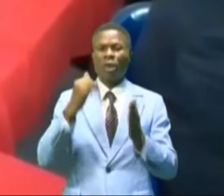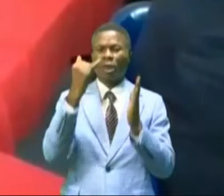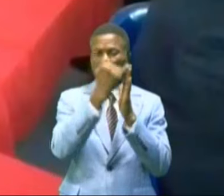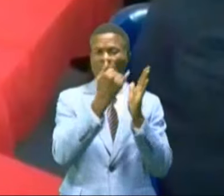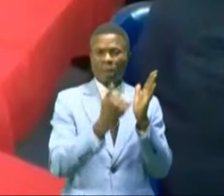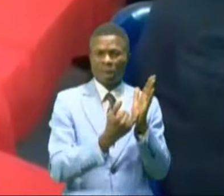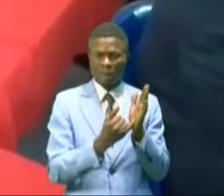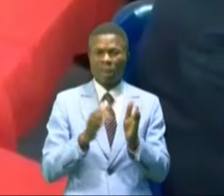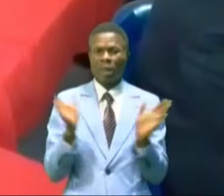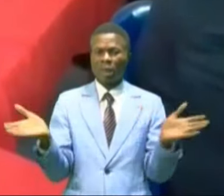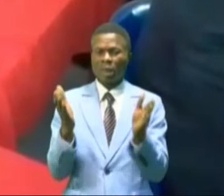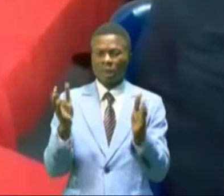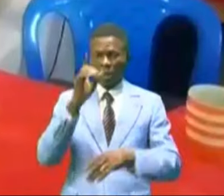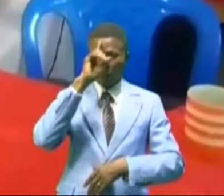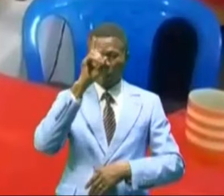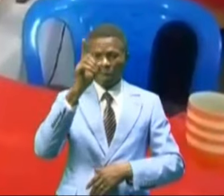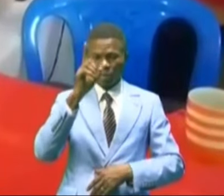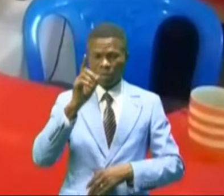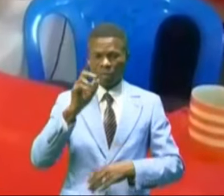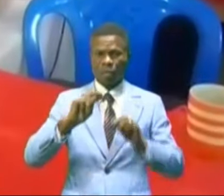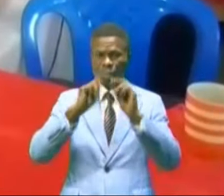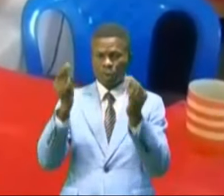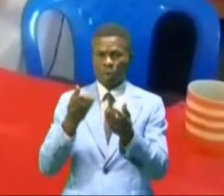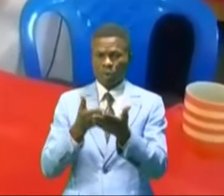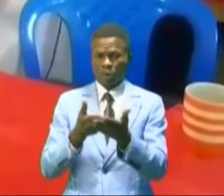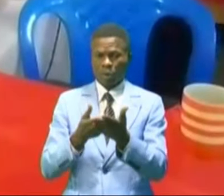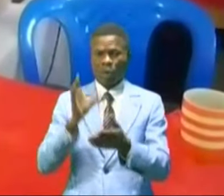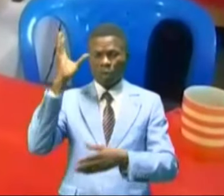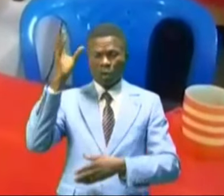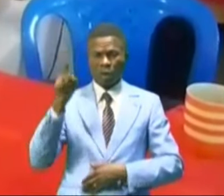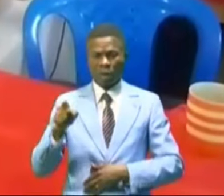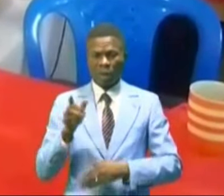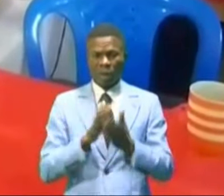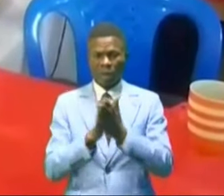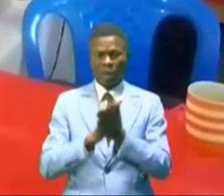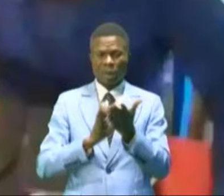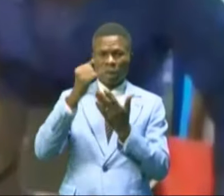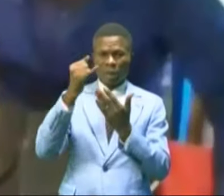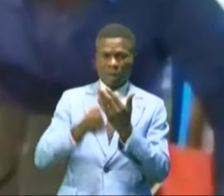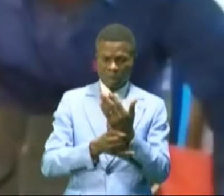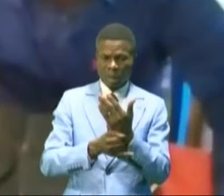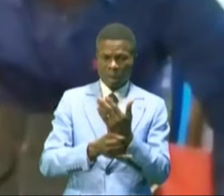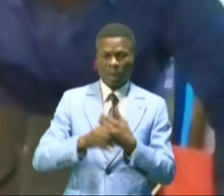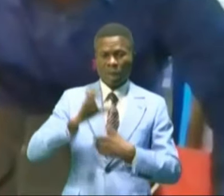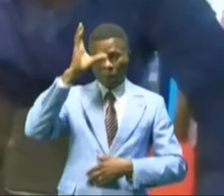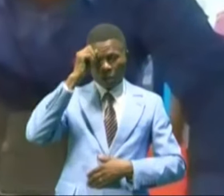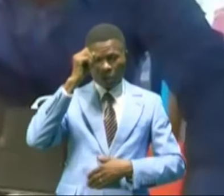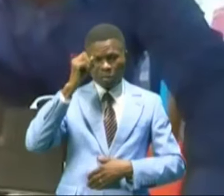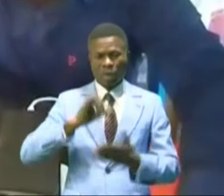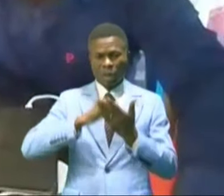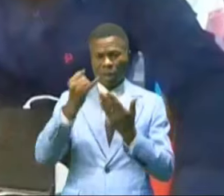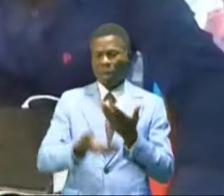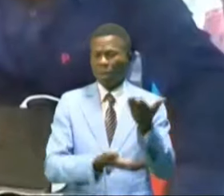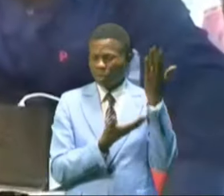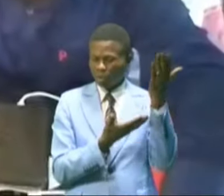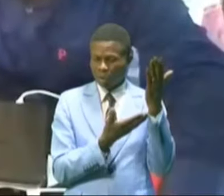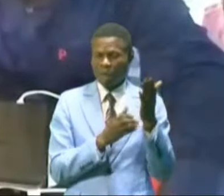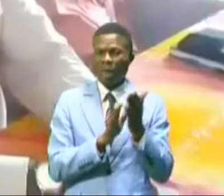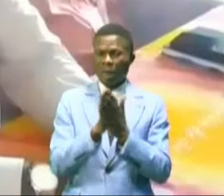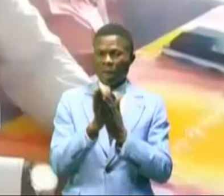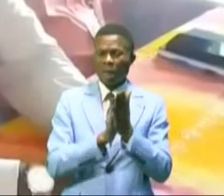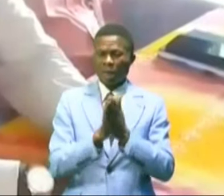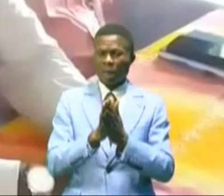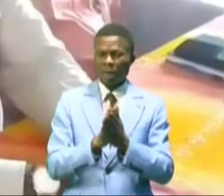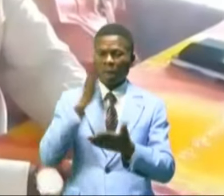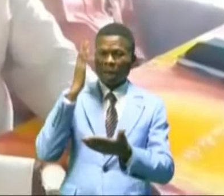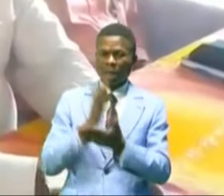et renforcement des capacités de parties prenantes locales liées au projet Pired-Kwilu, un méga projet qui vise principalement la lutte